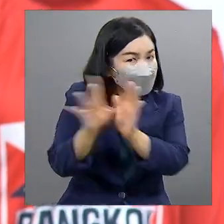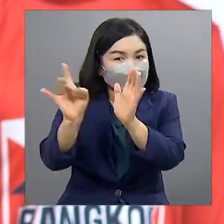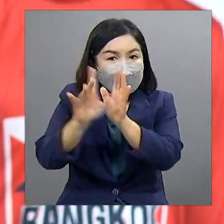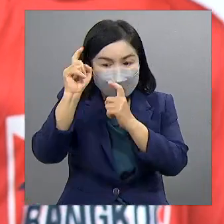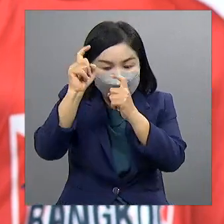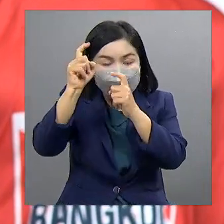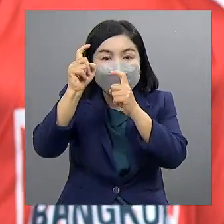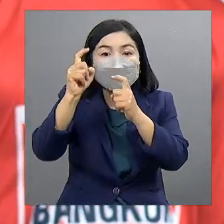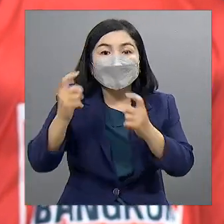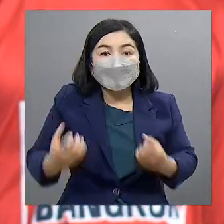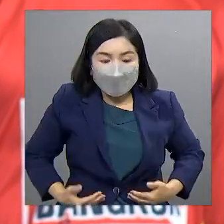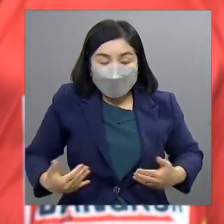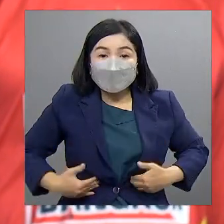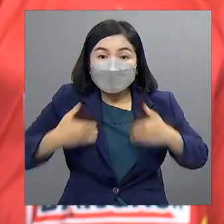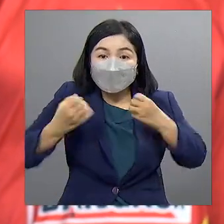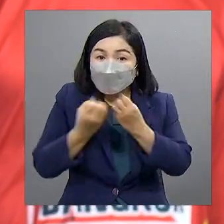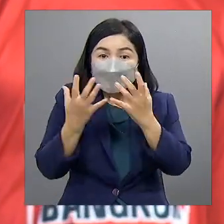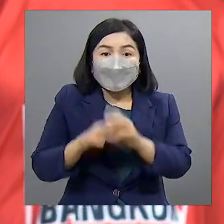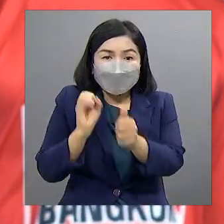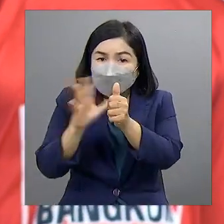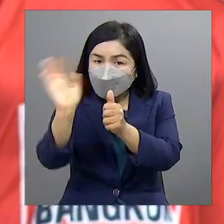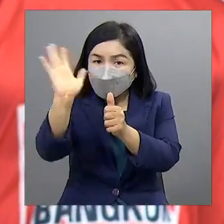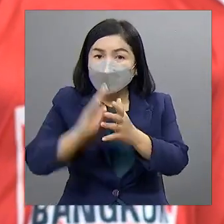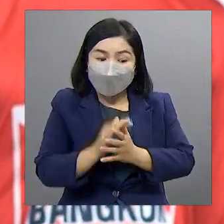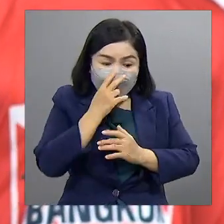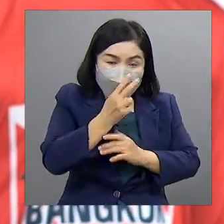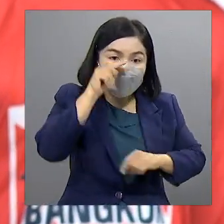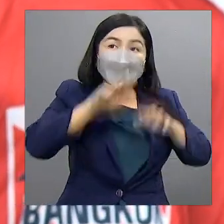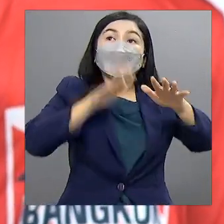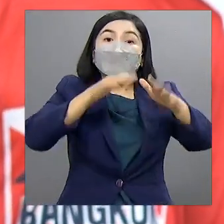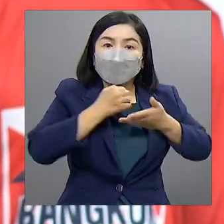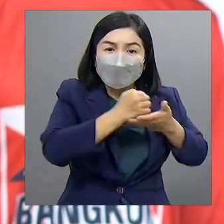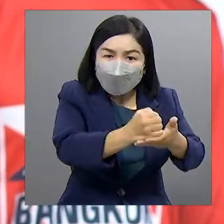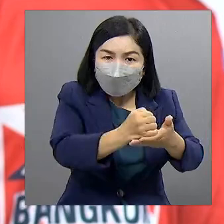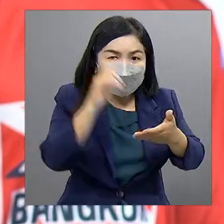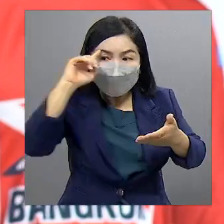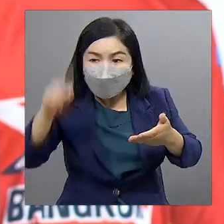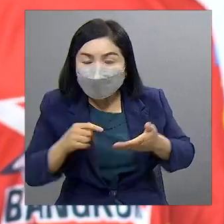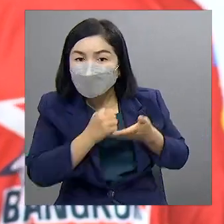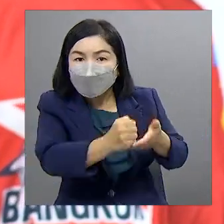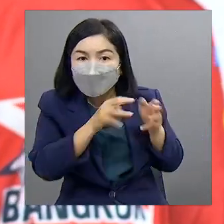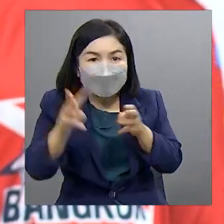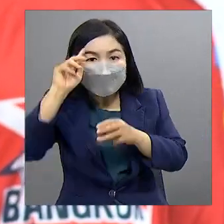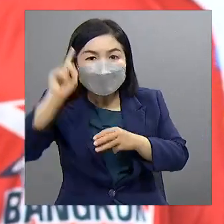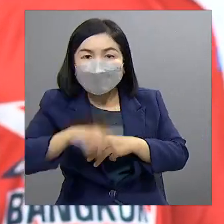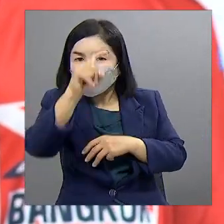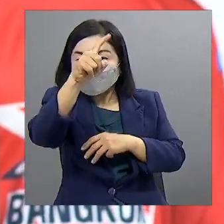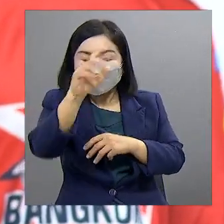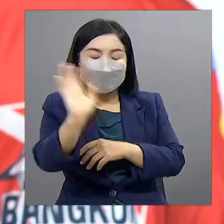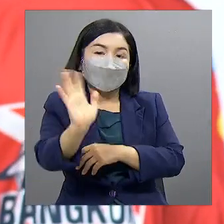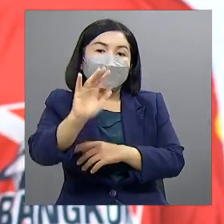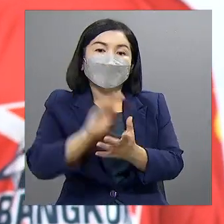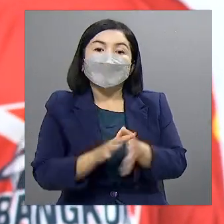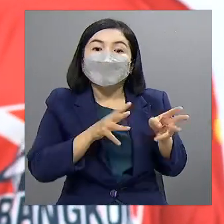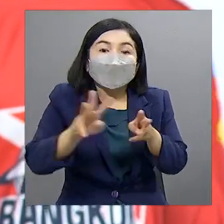ำให้ประชาชนทั่วไปโดดลงไปช่วยครับเพราะว่าเราไม่ได้เรียนรู้เรื่องการช่วยเหลืออย่างถูกวิธีเขาอาจจะกอดเราพาเราลงไปทั้